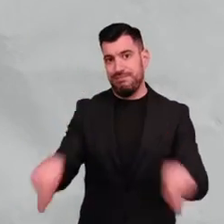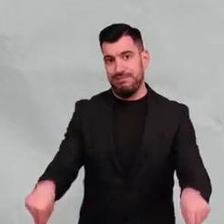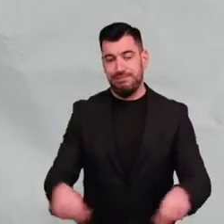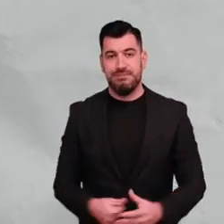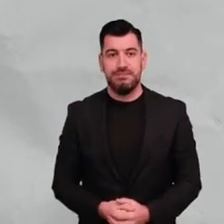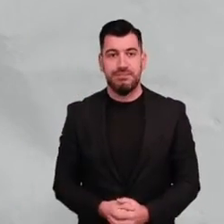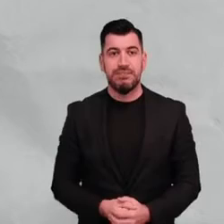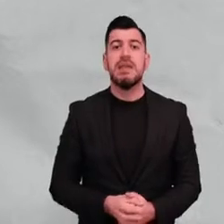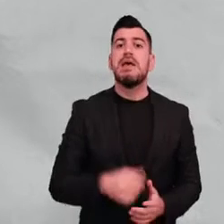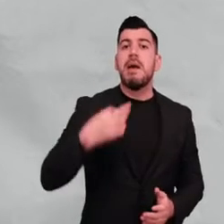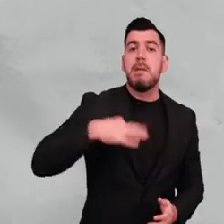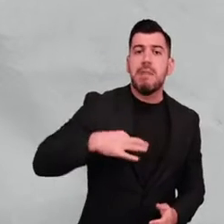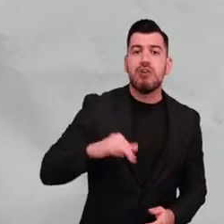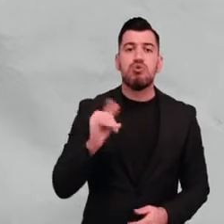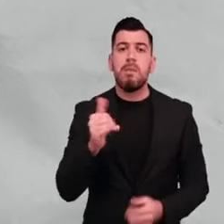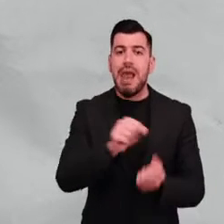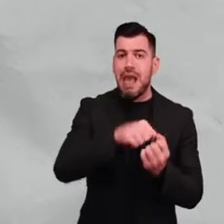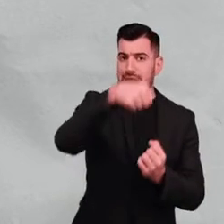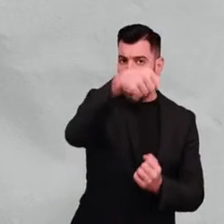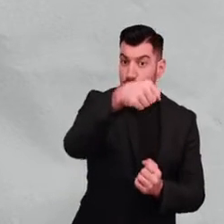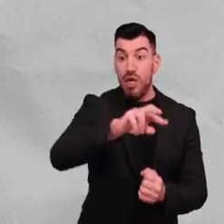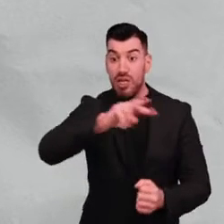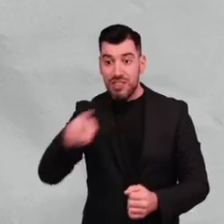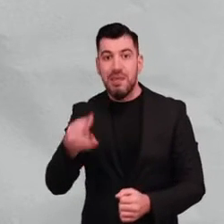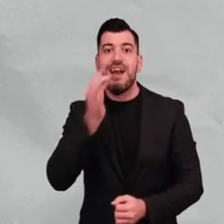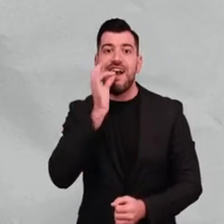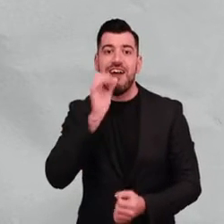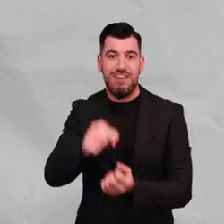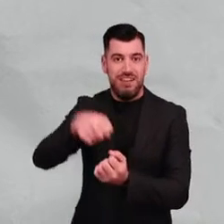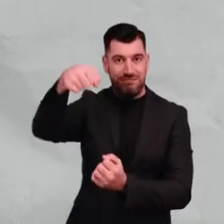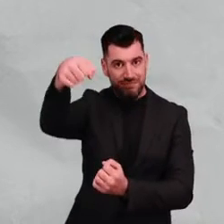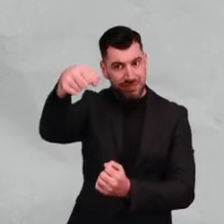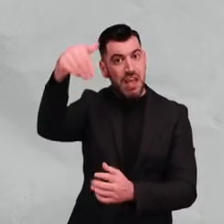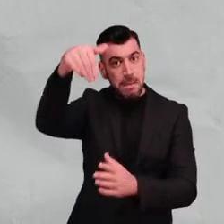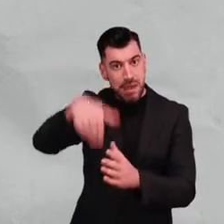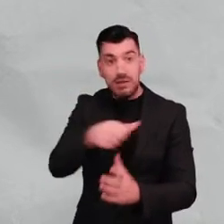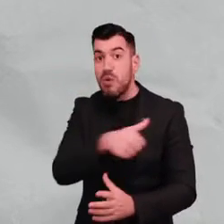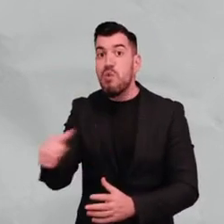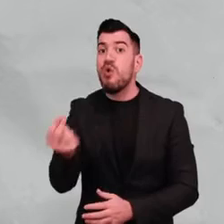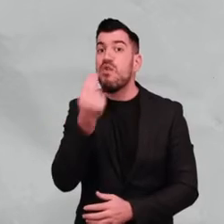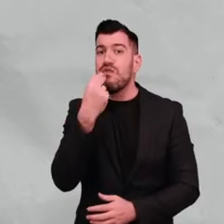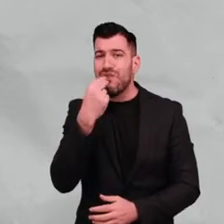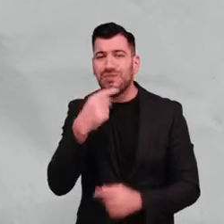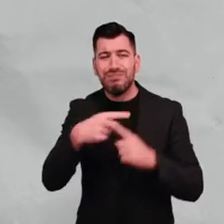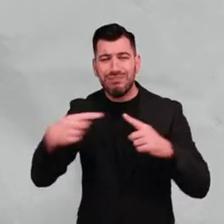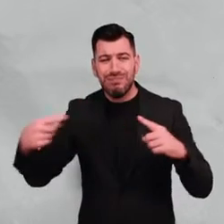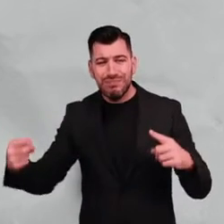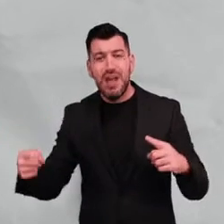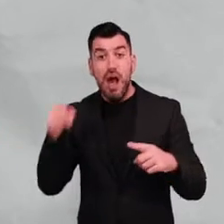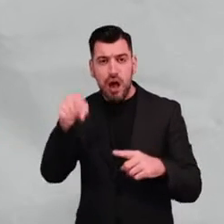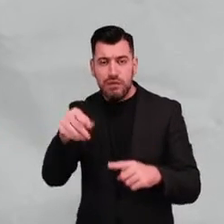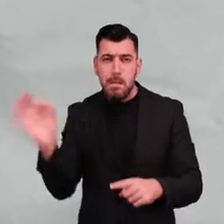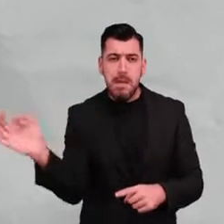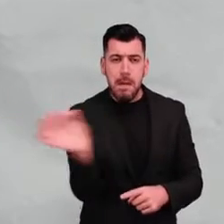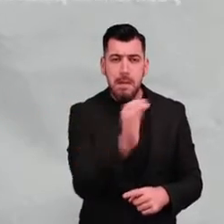Δίπλα στον πράσινο και τον μπλε κάδο θα βρίσκεις και τον καφέ. Εκεί μπορούμε να τοποθετούμε μόνο τα οργανικά απόβλητα που επιβαρύνουν περισσότερο το